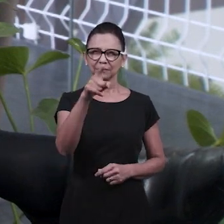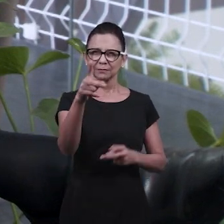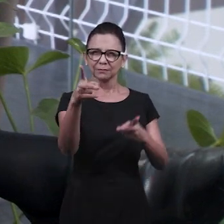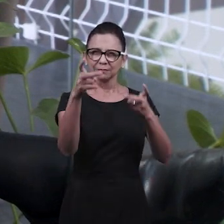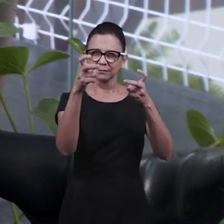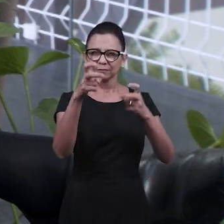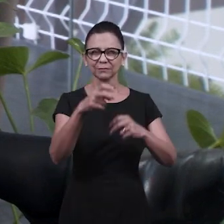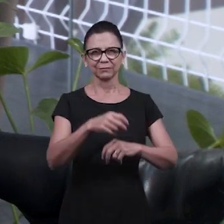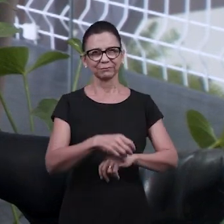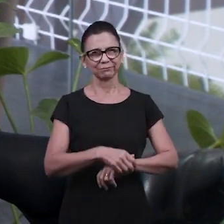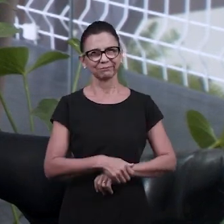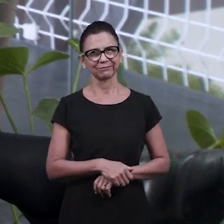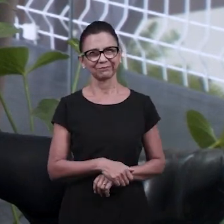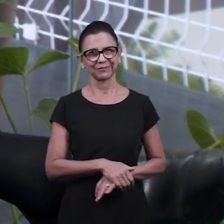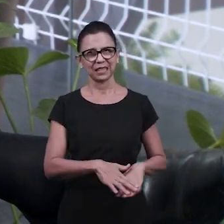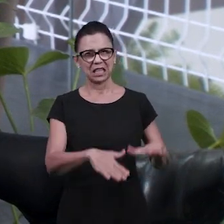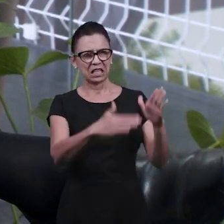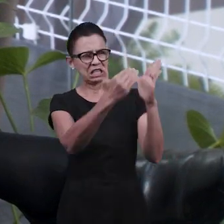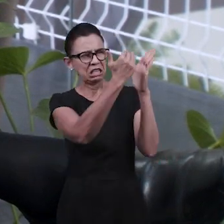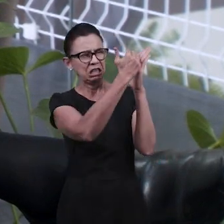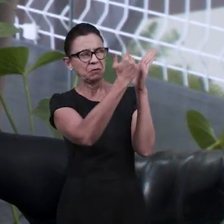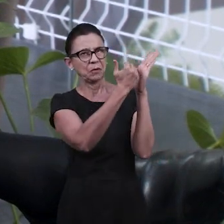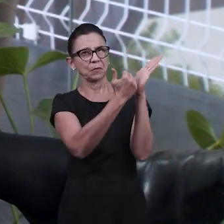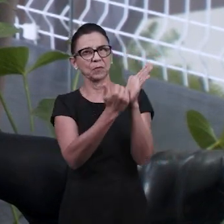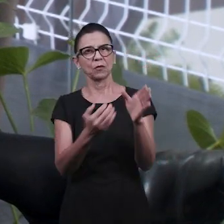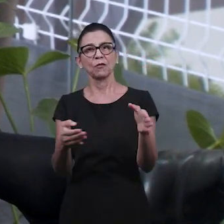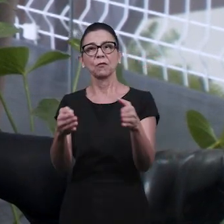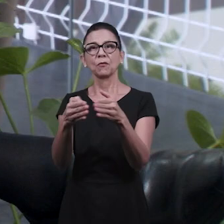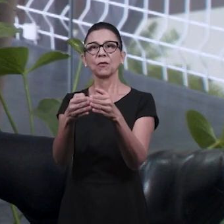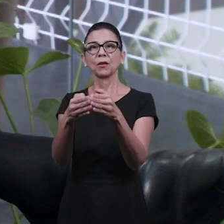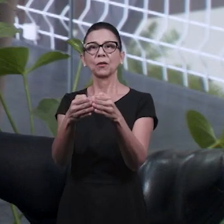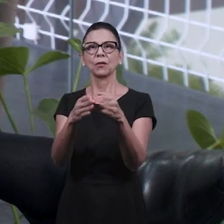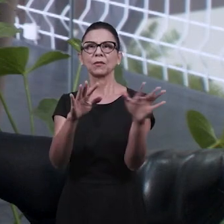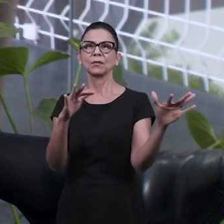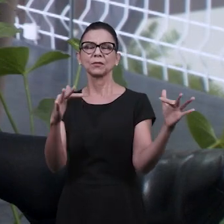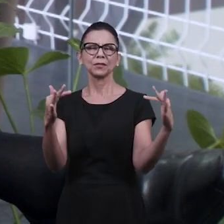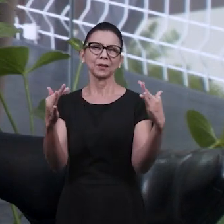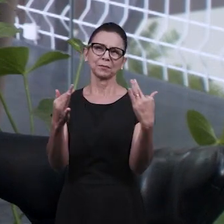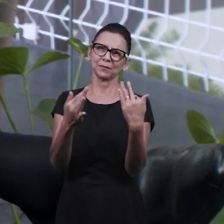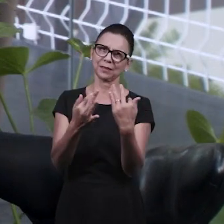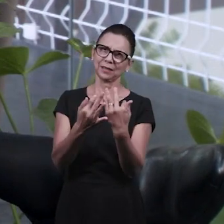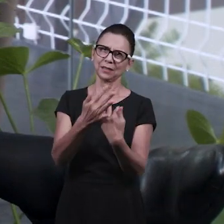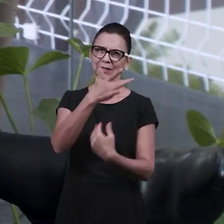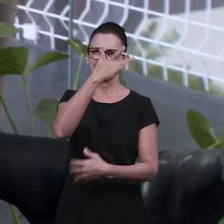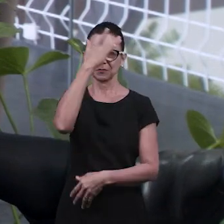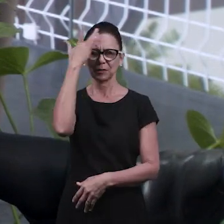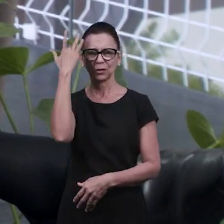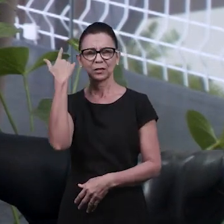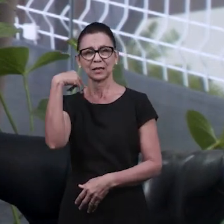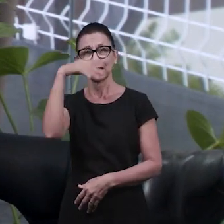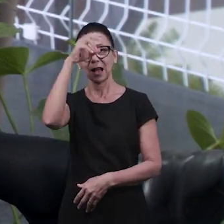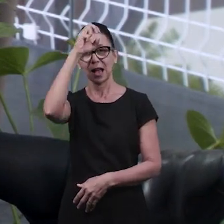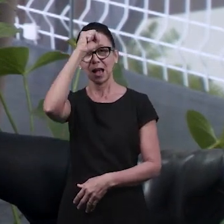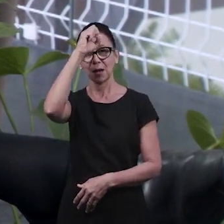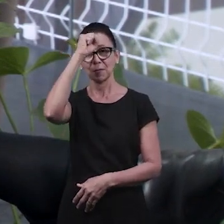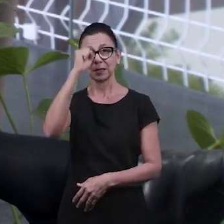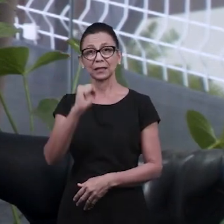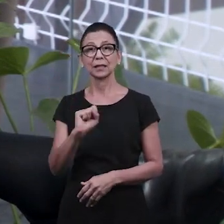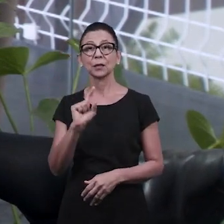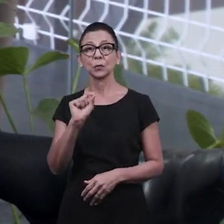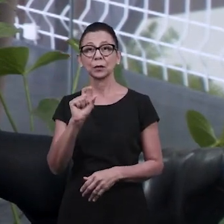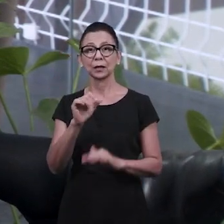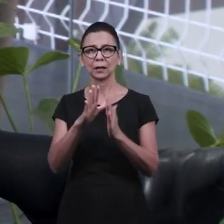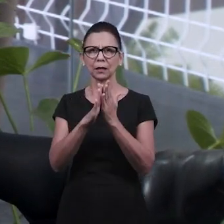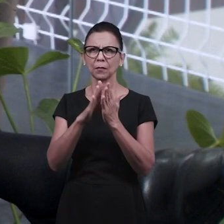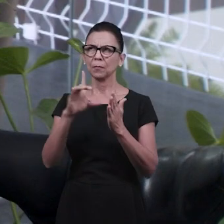Vous vous êtes déjà aperçu que ce programme est complètement tourné vers la famille, pour ceux qui veulent apprendre à propos de la Bible, qui